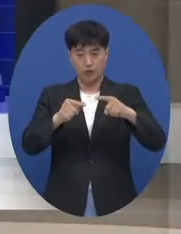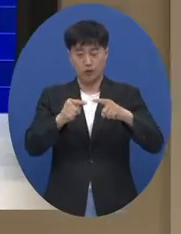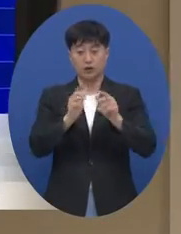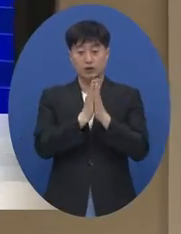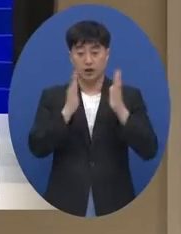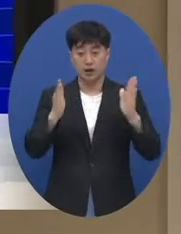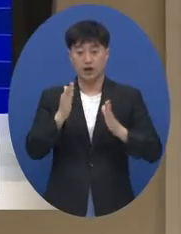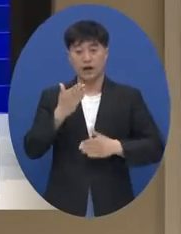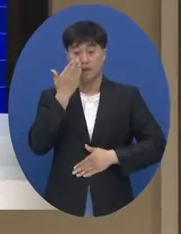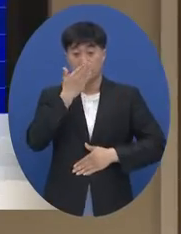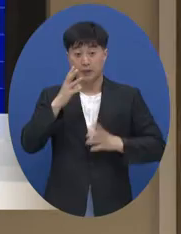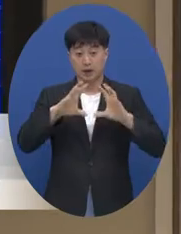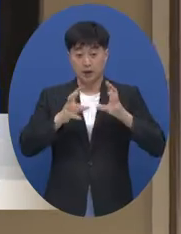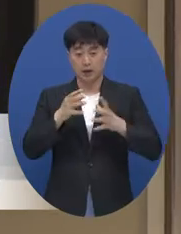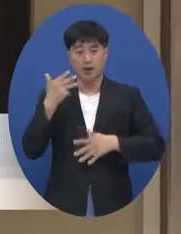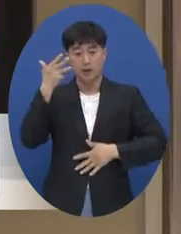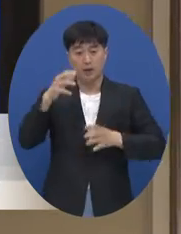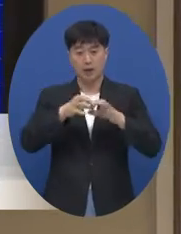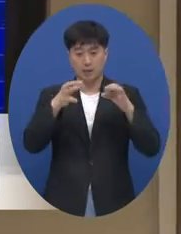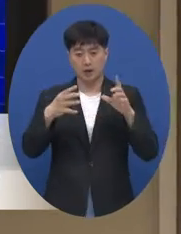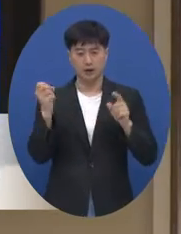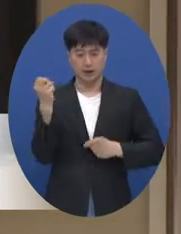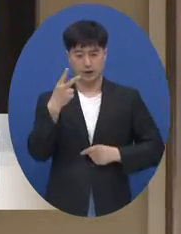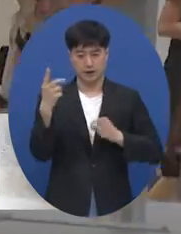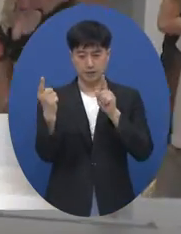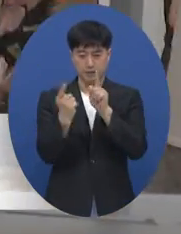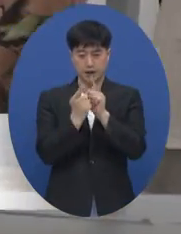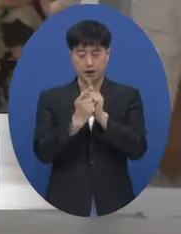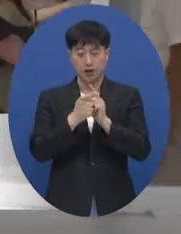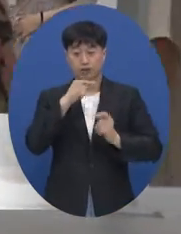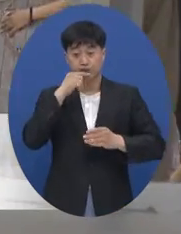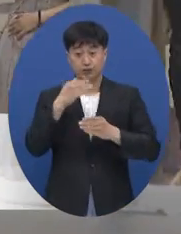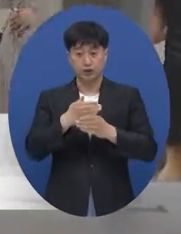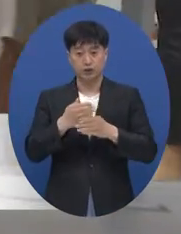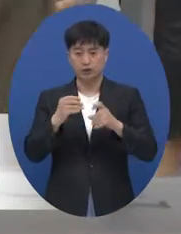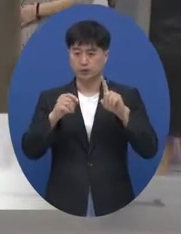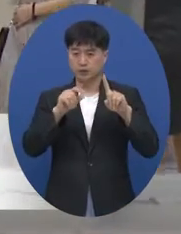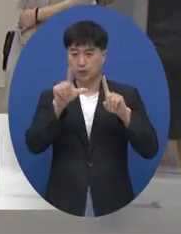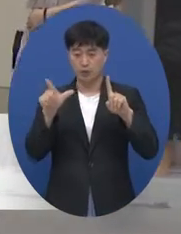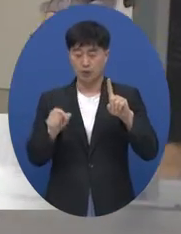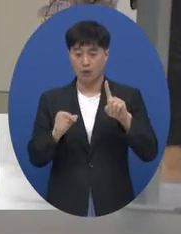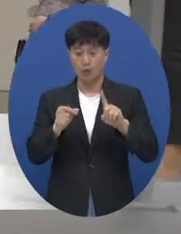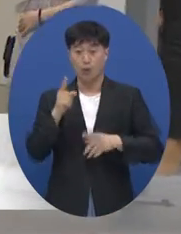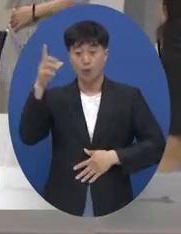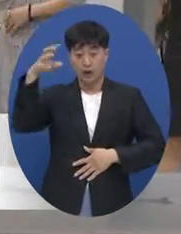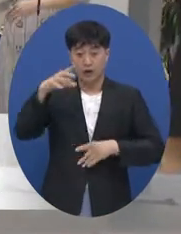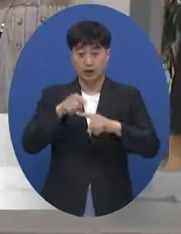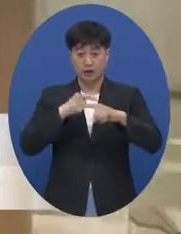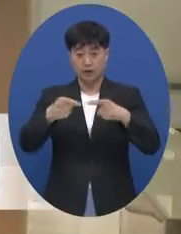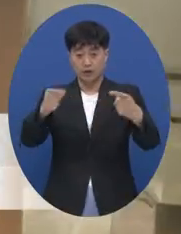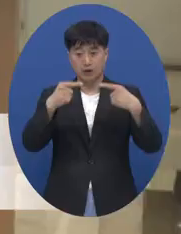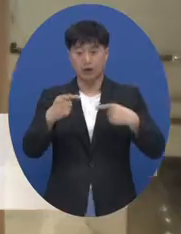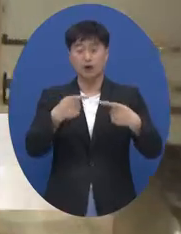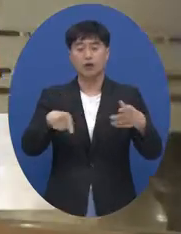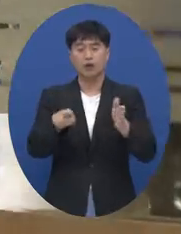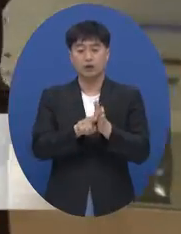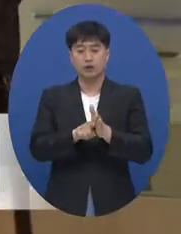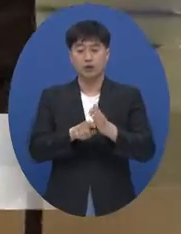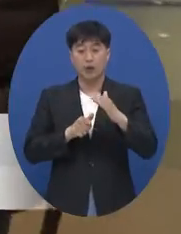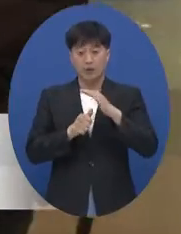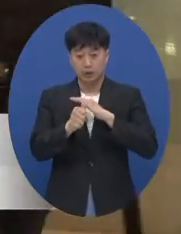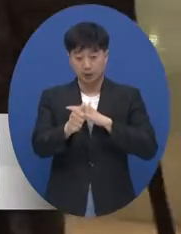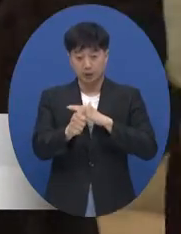필리핀 마닐라에서 8개월만에 제외 합다 북측은 수난의 11월 고향 대회 참가를 위해 경우도 를 방문했던